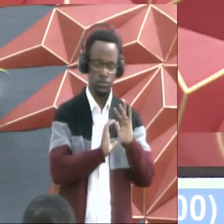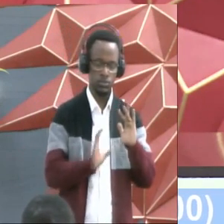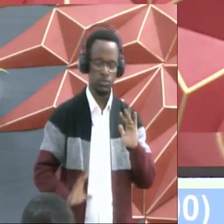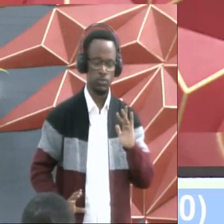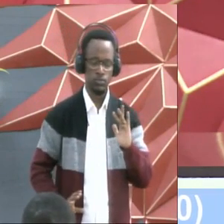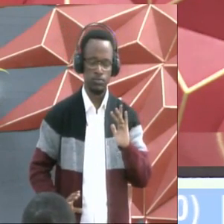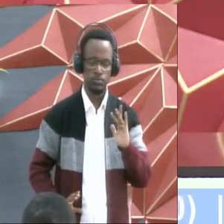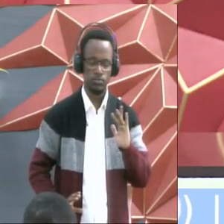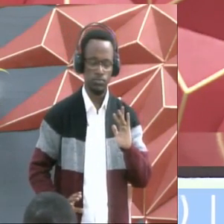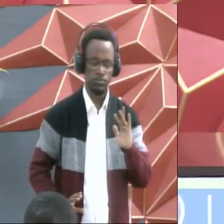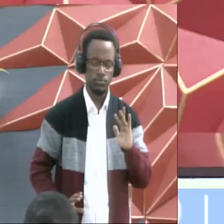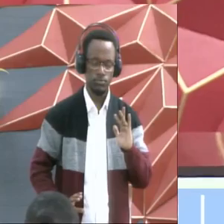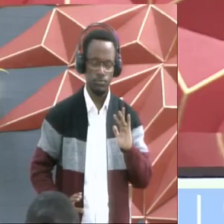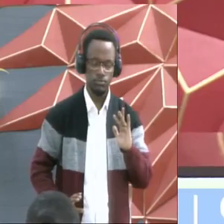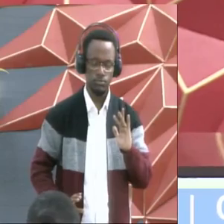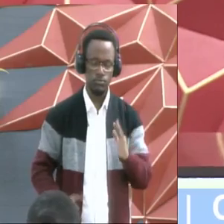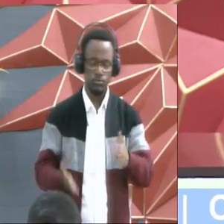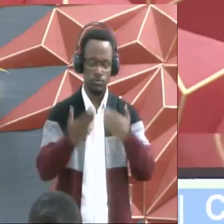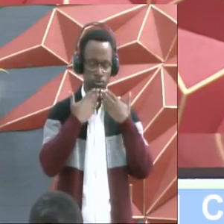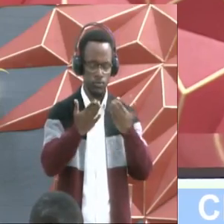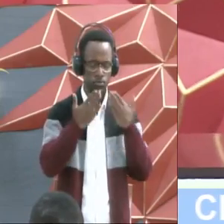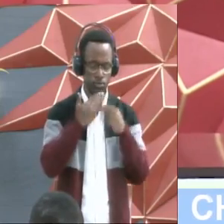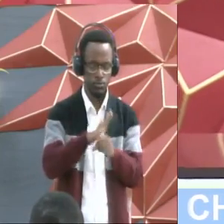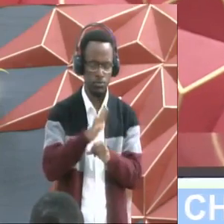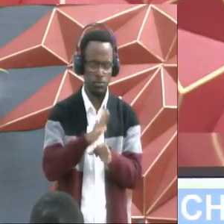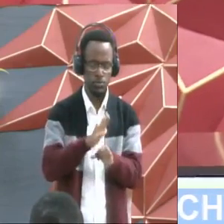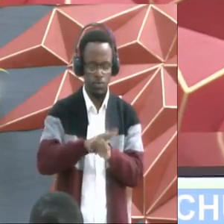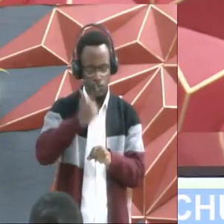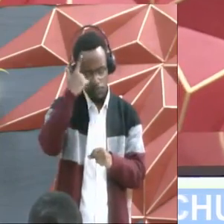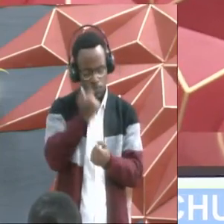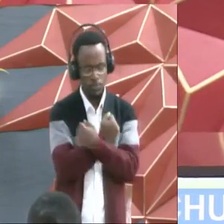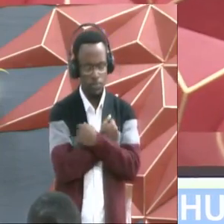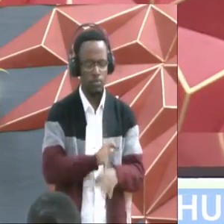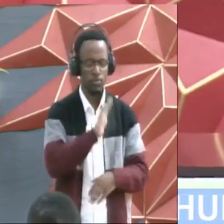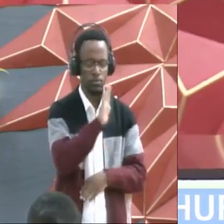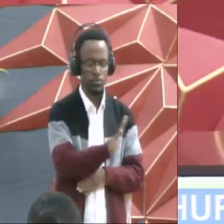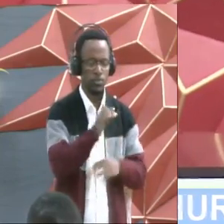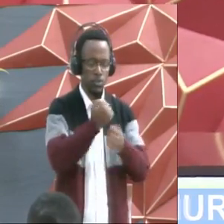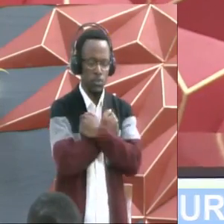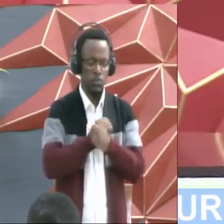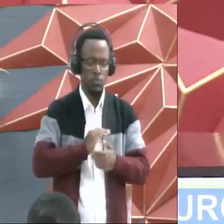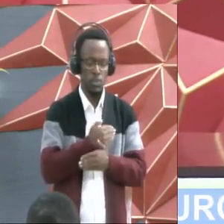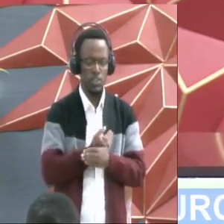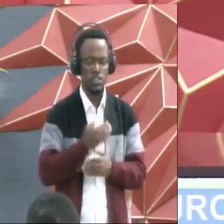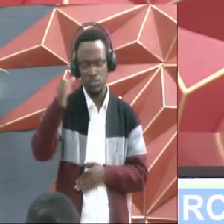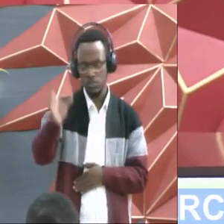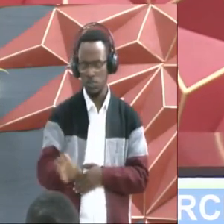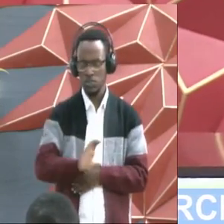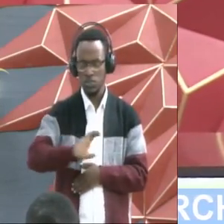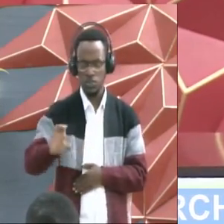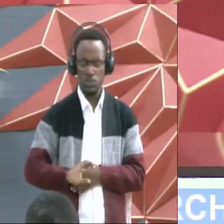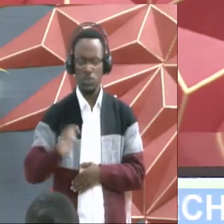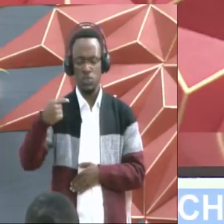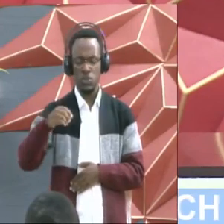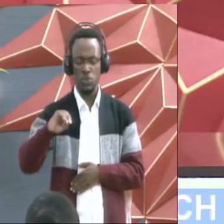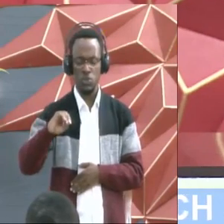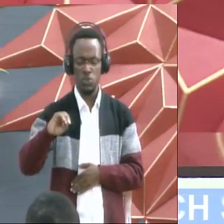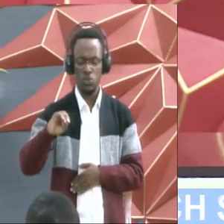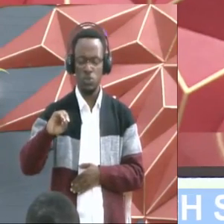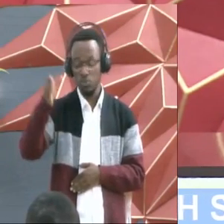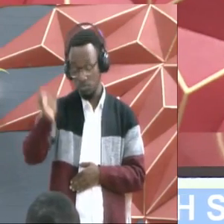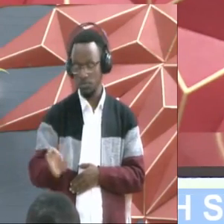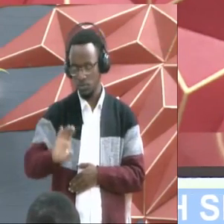Kristo turagushimiye cyane urukundo rwawe wadukunze ku musaraba igorgota